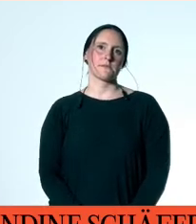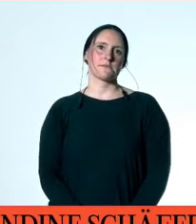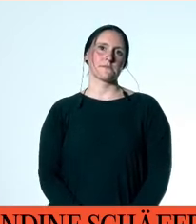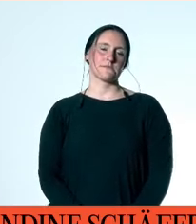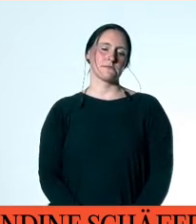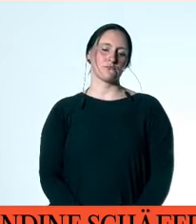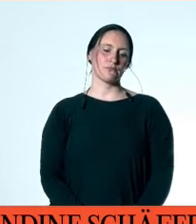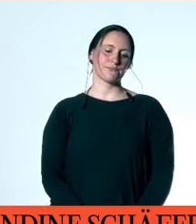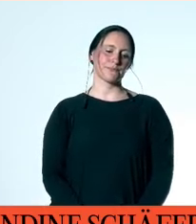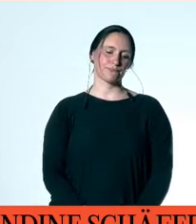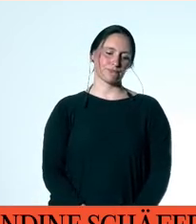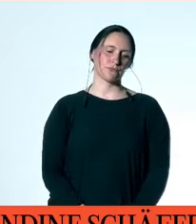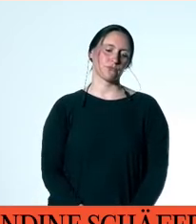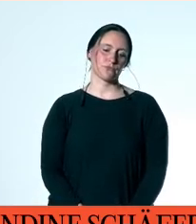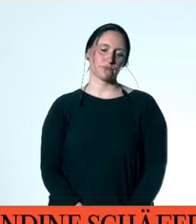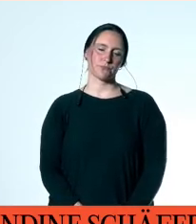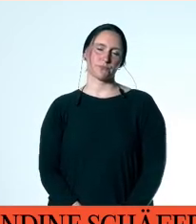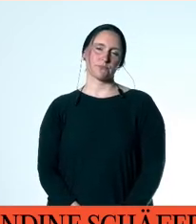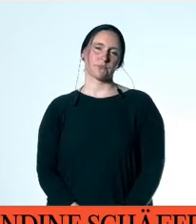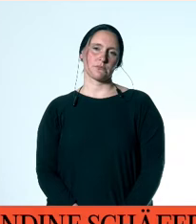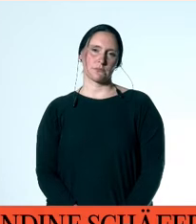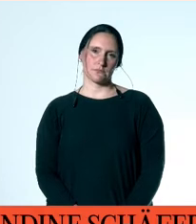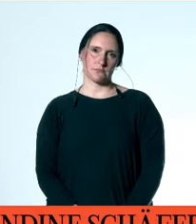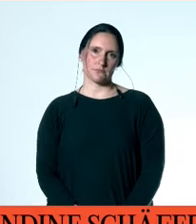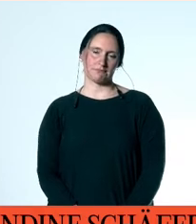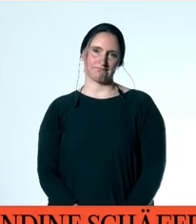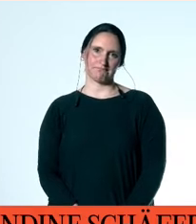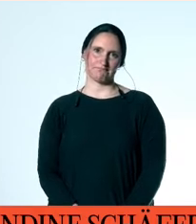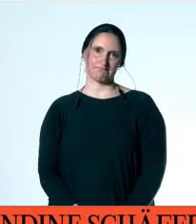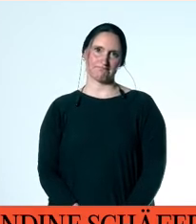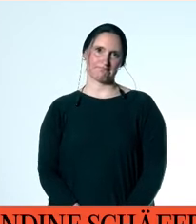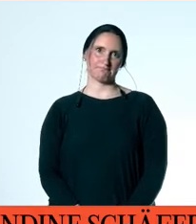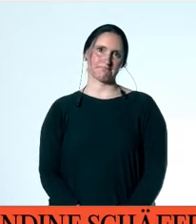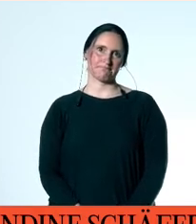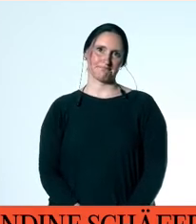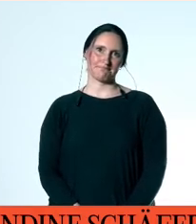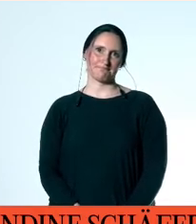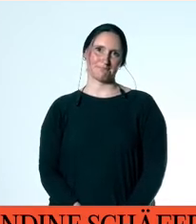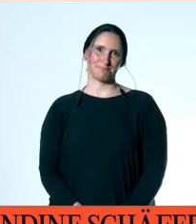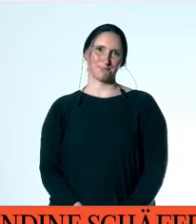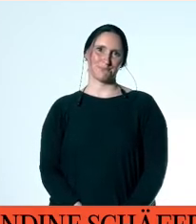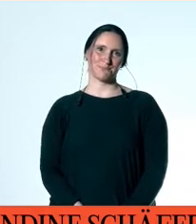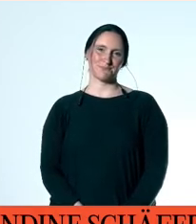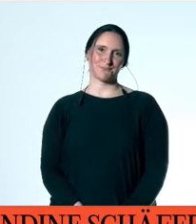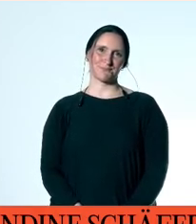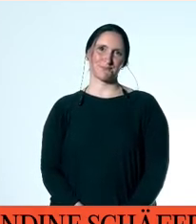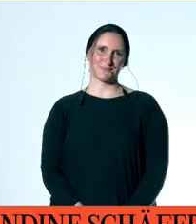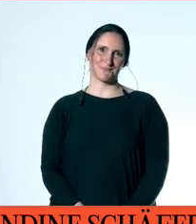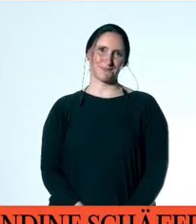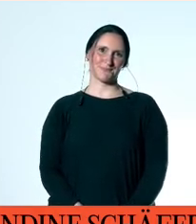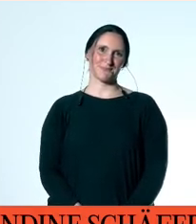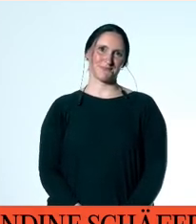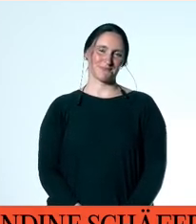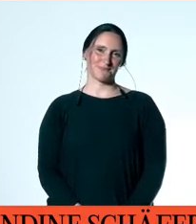Das heißt, wir sind in einer Dynamik. Wir sind Teil von Prozessen, die dynamisch verlaufen.